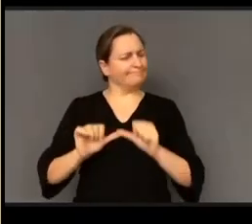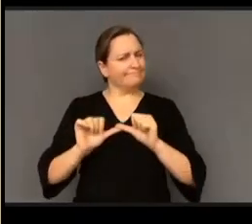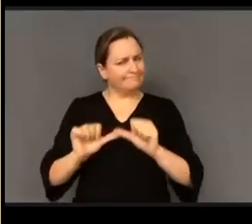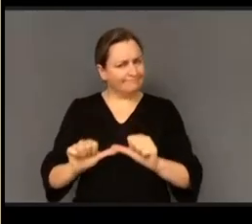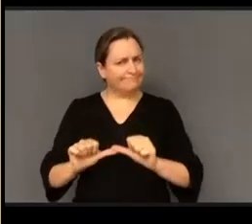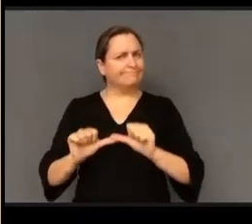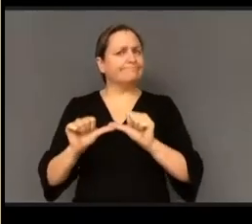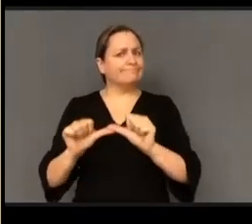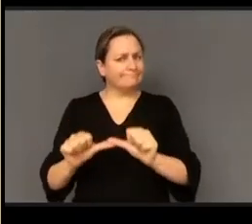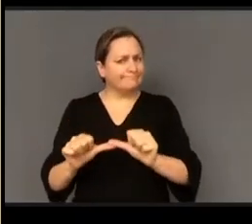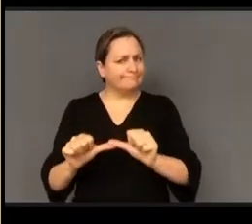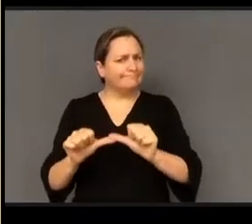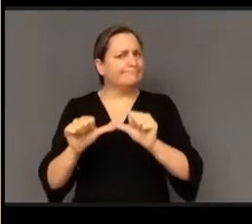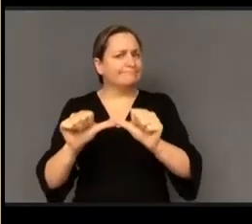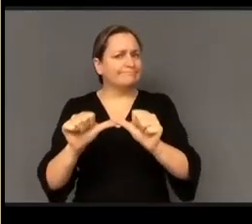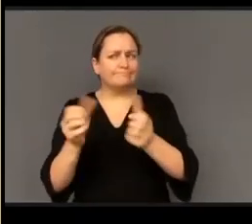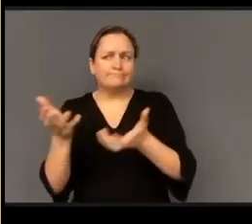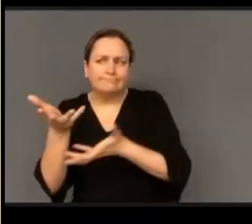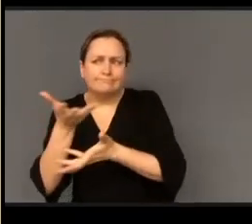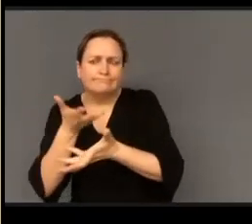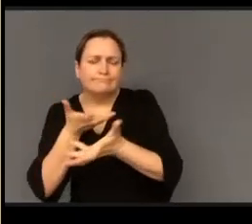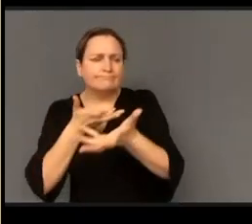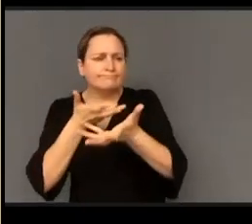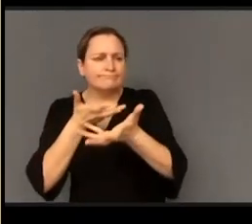cette discussion.